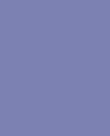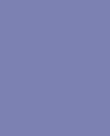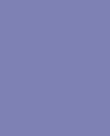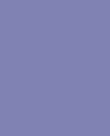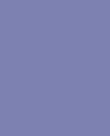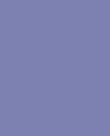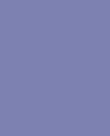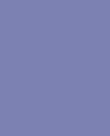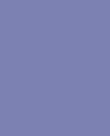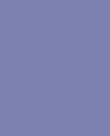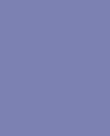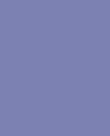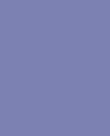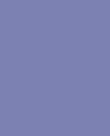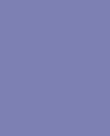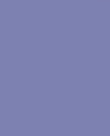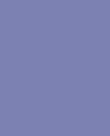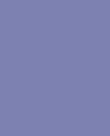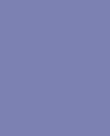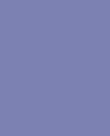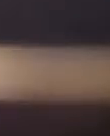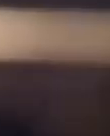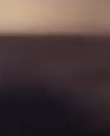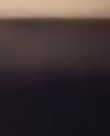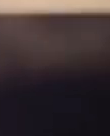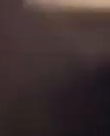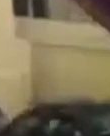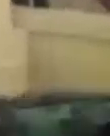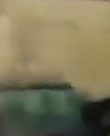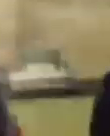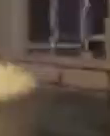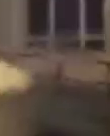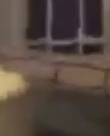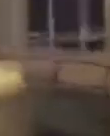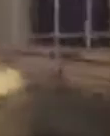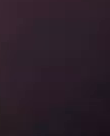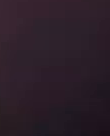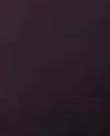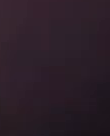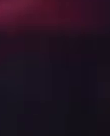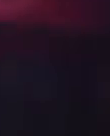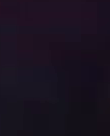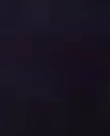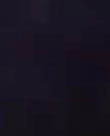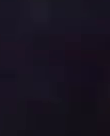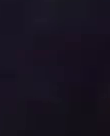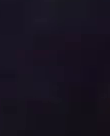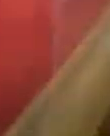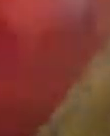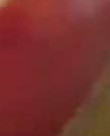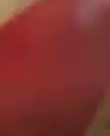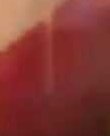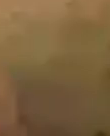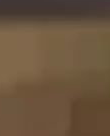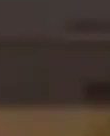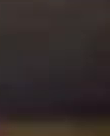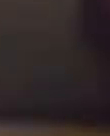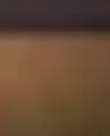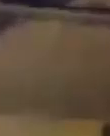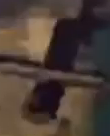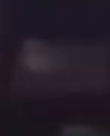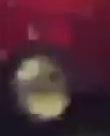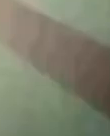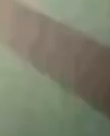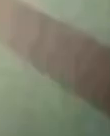potremmo spendere ma dovremo saper spendere bene dobbiamo investire in personale tecnologie organizzazione del lavoro e dei servizi